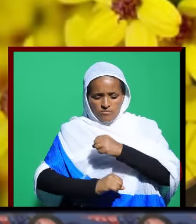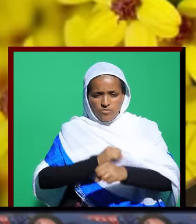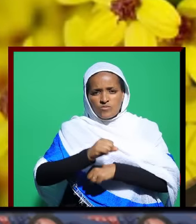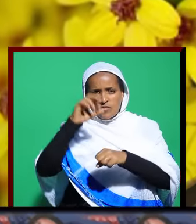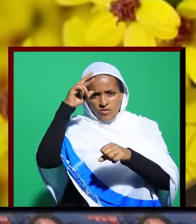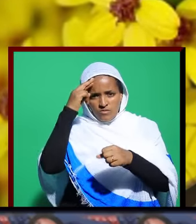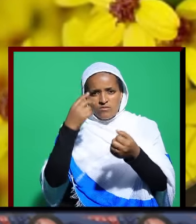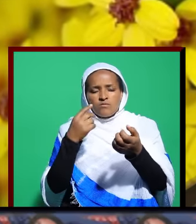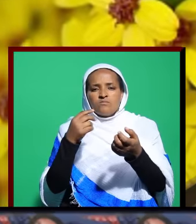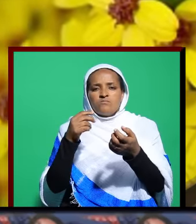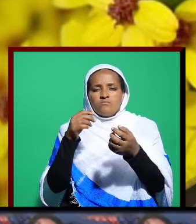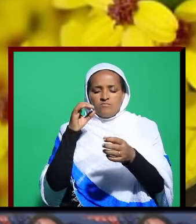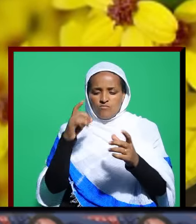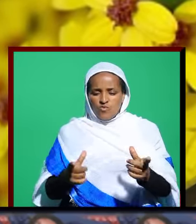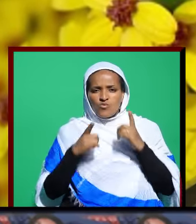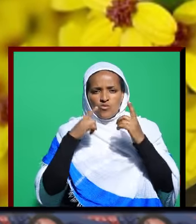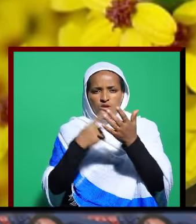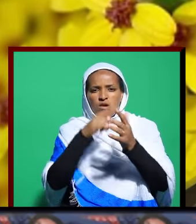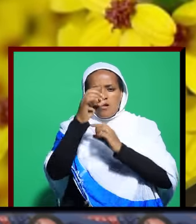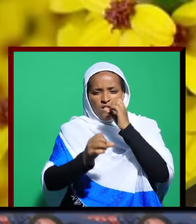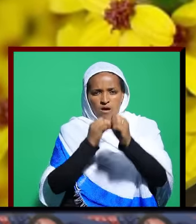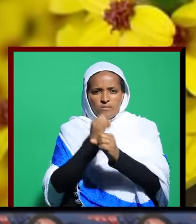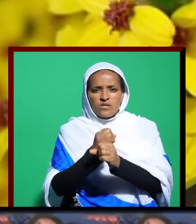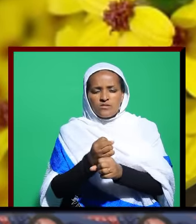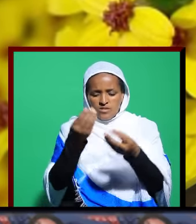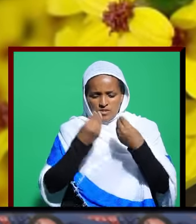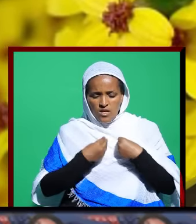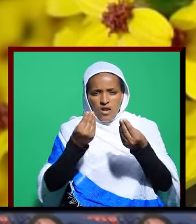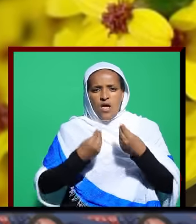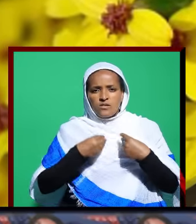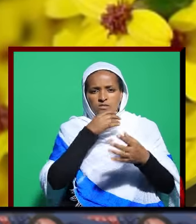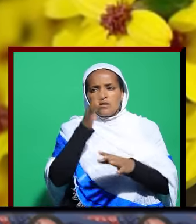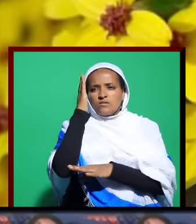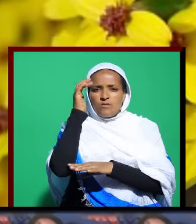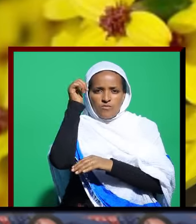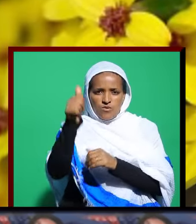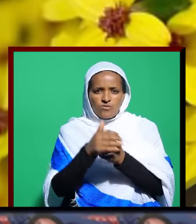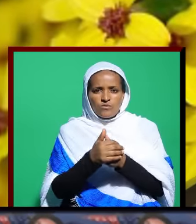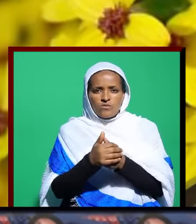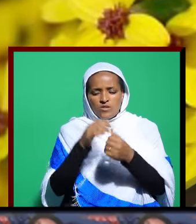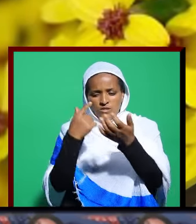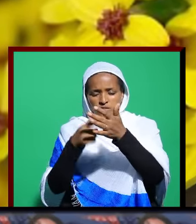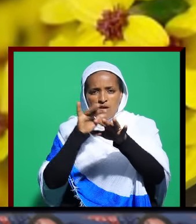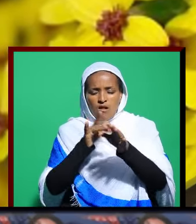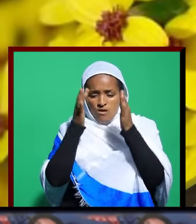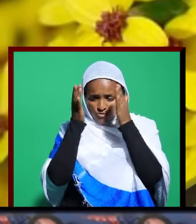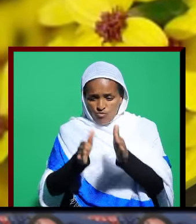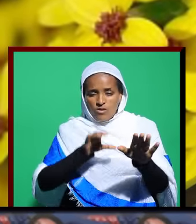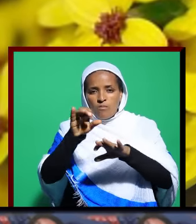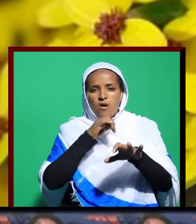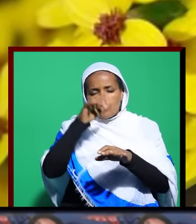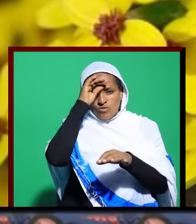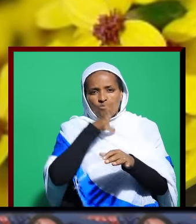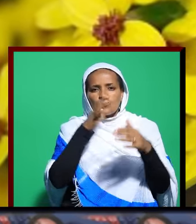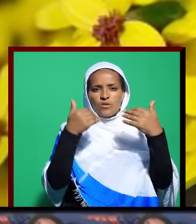በመቅረብ የምንጨነቅ ከሆነ እንኑር አንኑር ይህን ያህል ዓመት ይስጠን አይስጠን የሚያውቀው እግዚአብሔር ብቻ ነው። እዛ ላይ ትኩረት አናደርግም ማለት ነው። እዛ ላይ ትኩረት